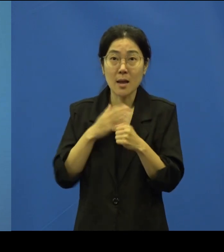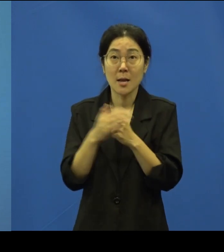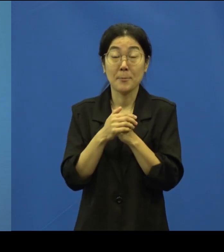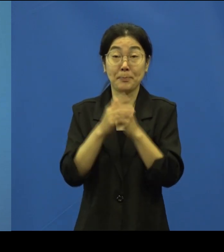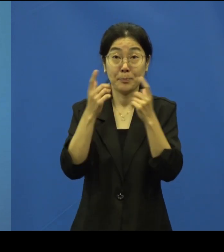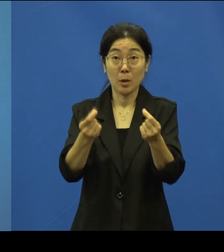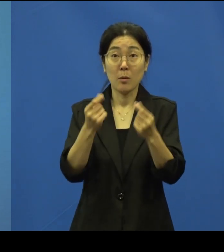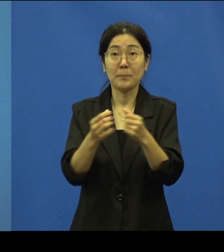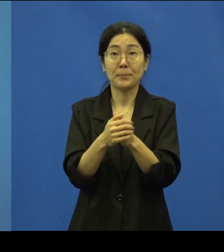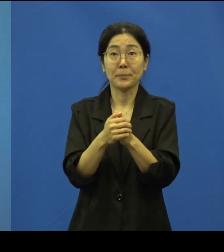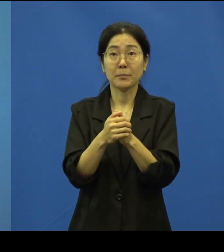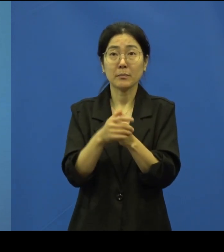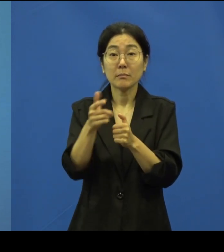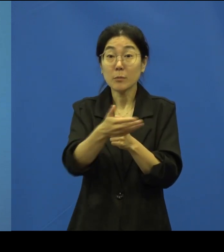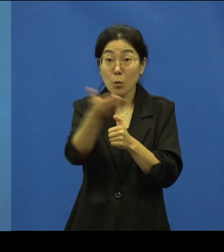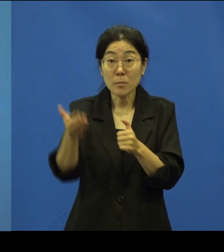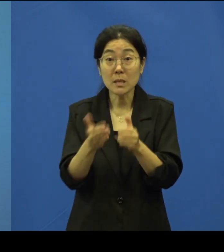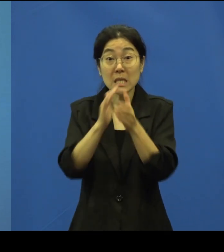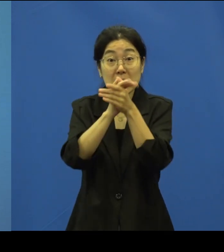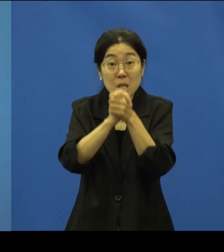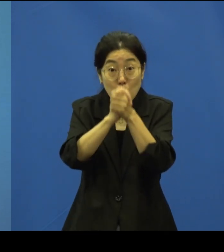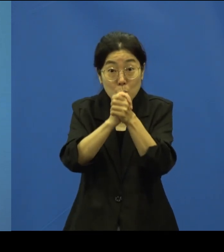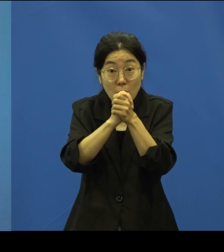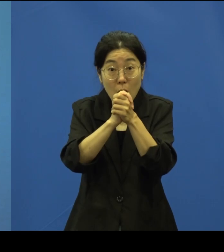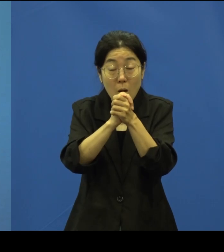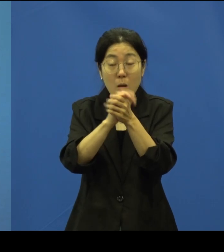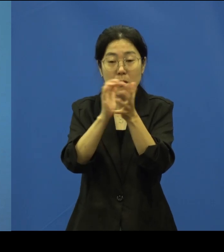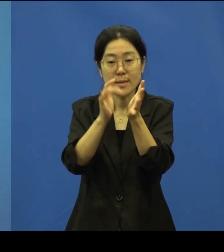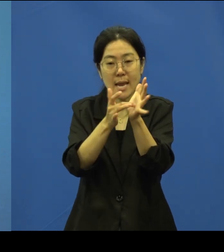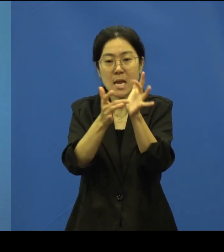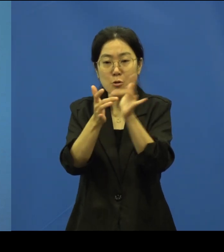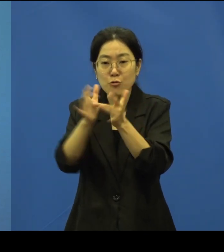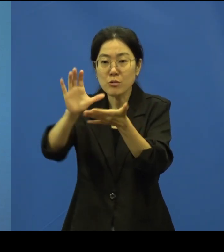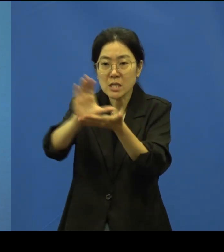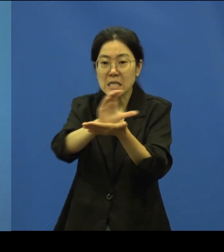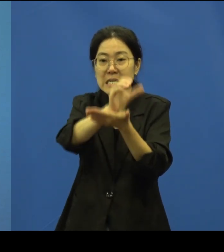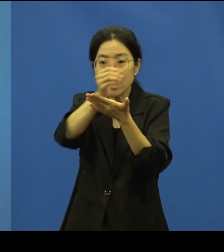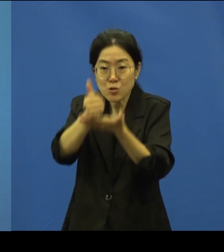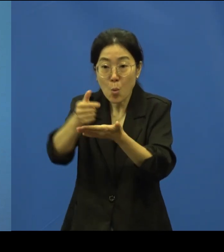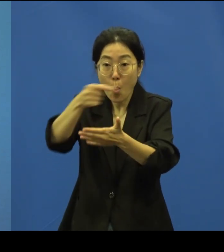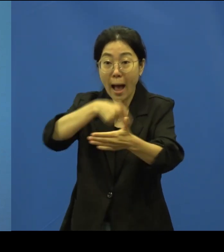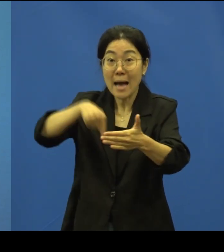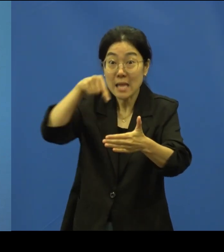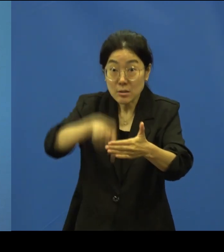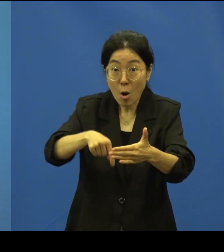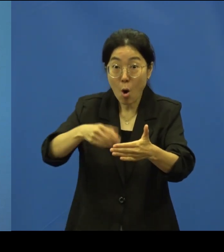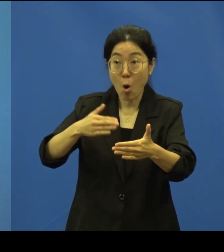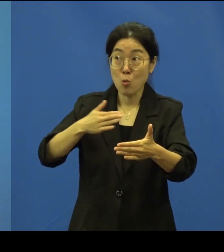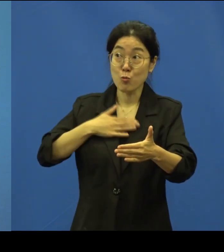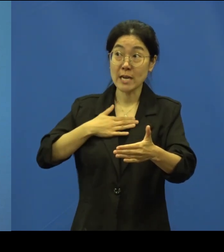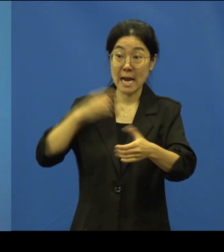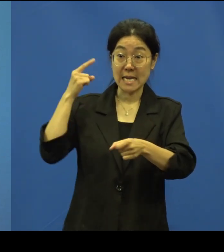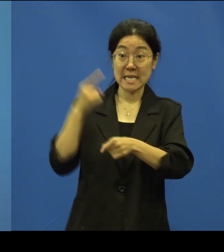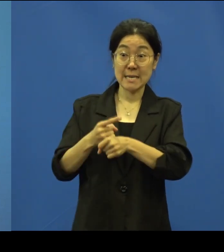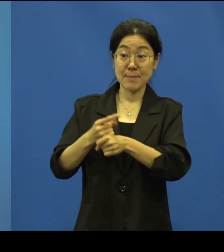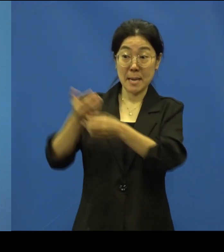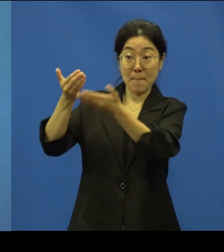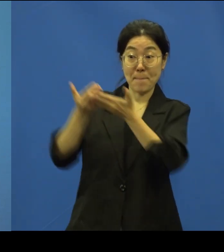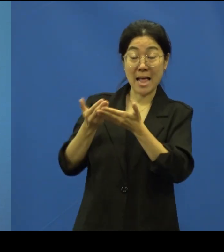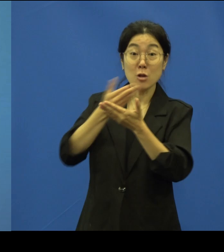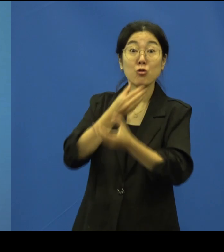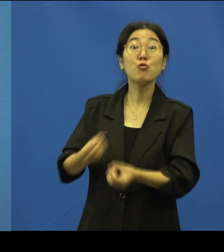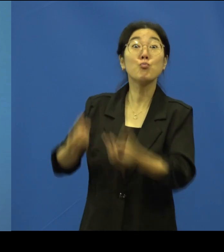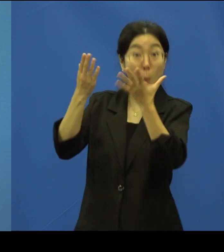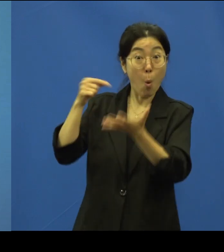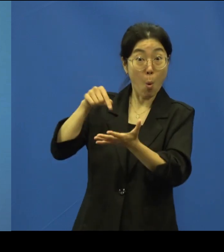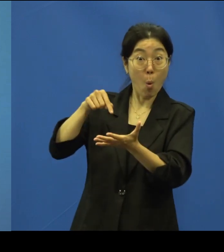이와 같이 여러분, 기도는 예수 그리스도 안에서 우리에게 주신 하나님의 놀라운